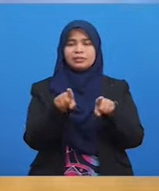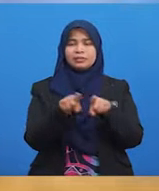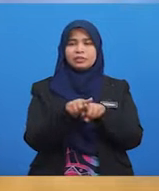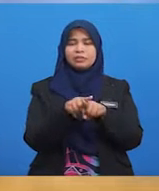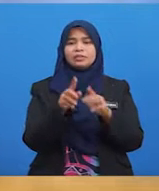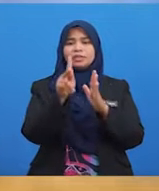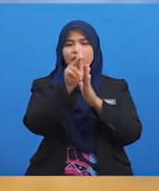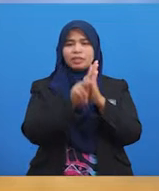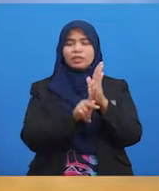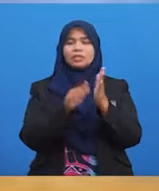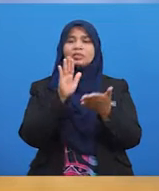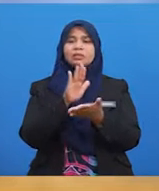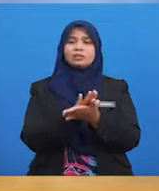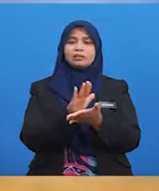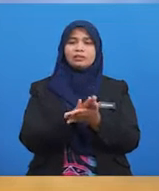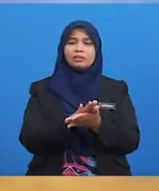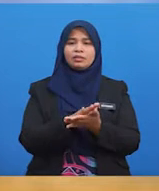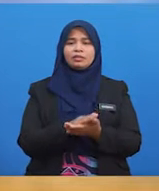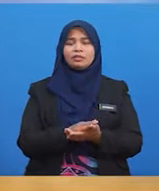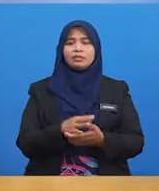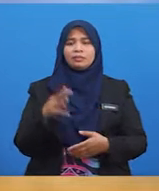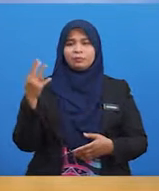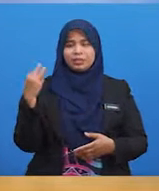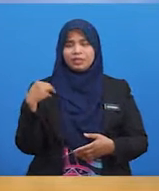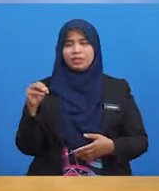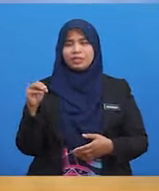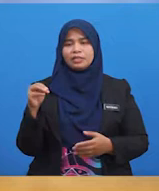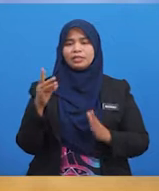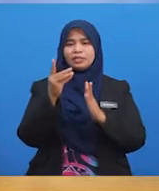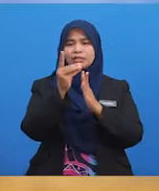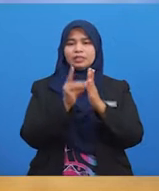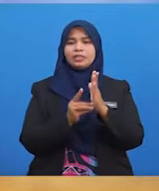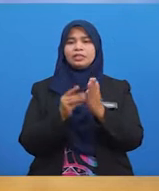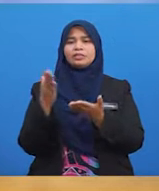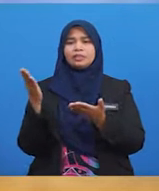bersama-sama ke sekolah. Mereka